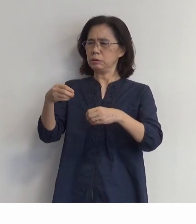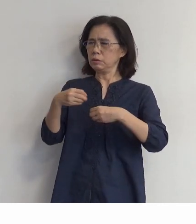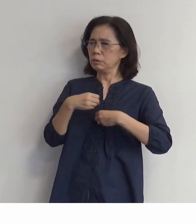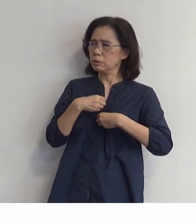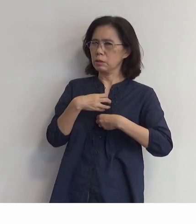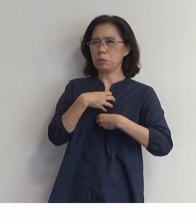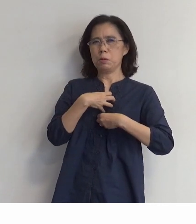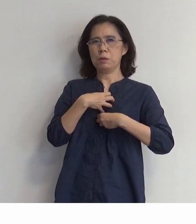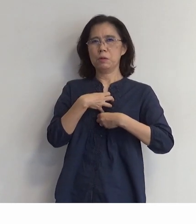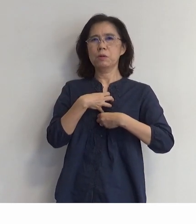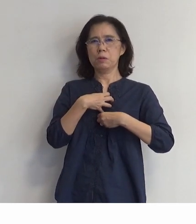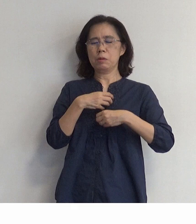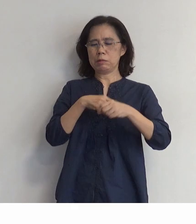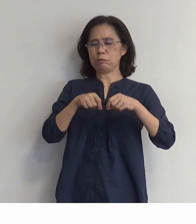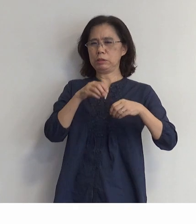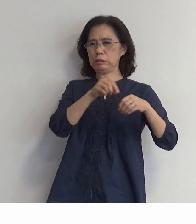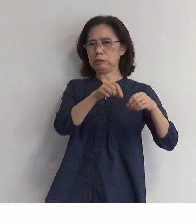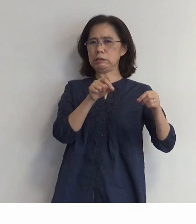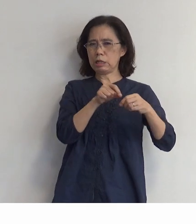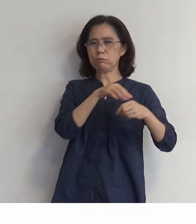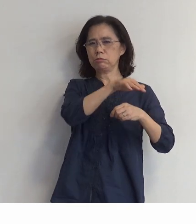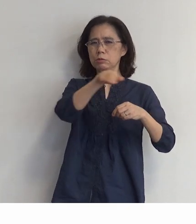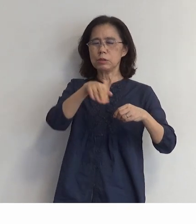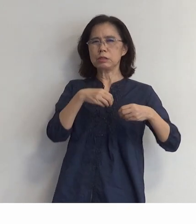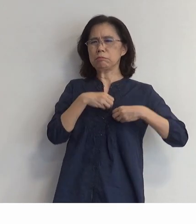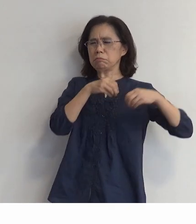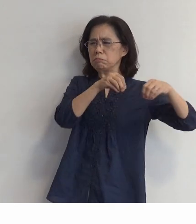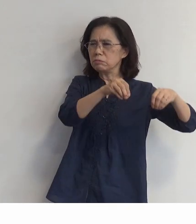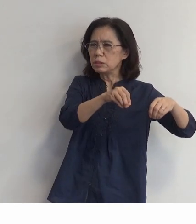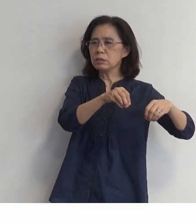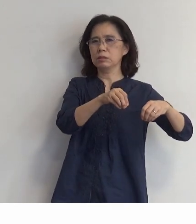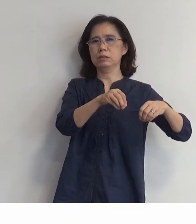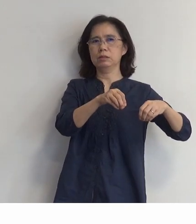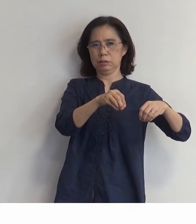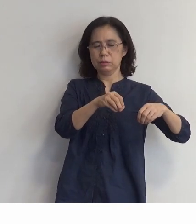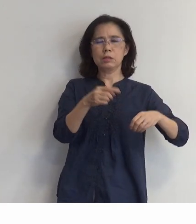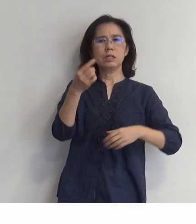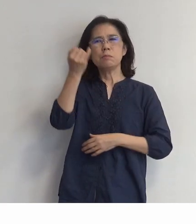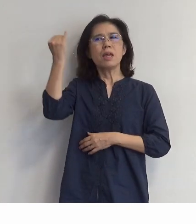ない、逆に身近な人に移してしまうかもしれないとイ